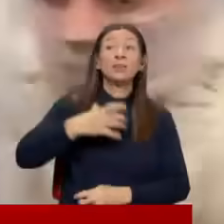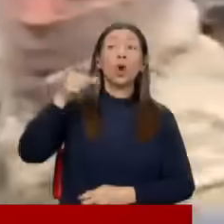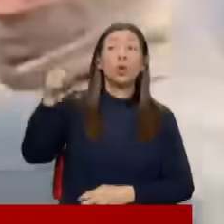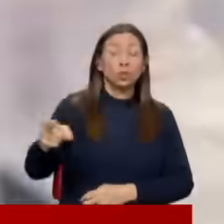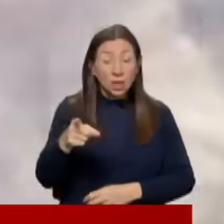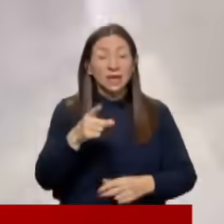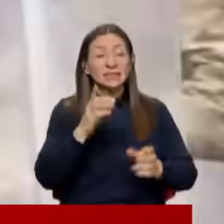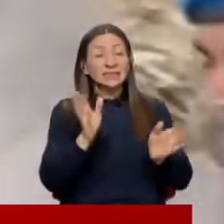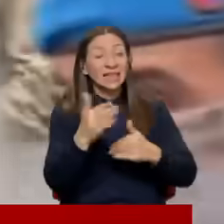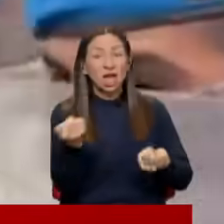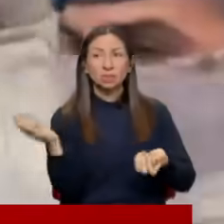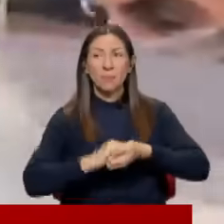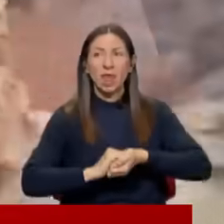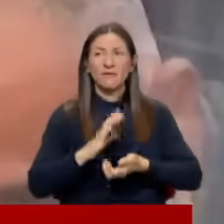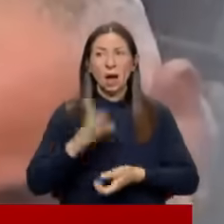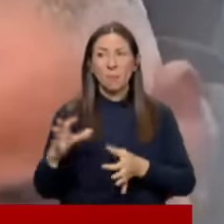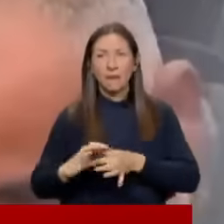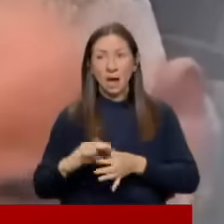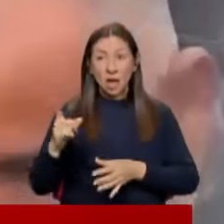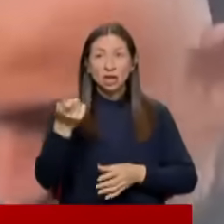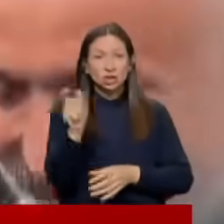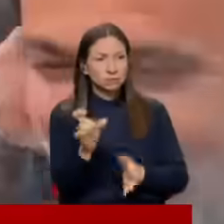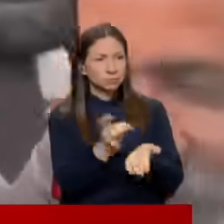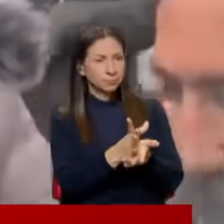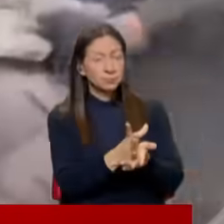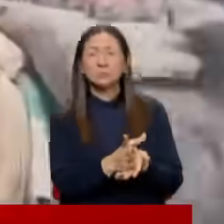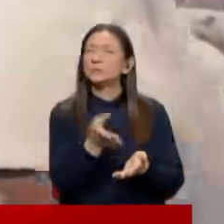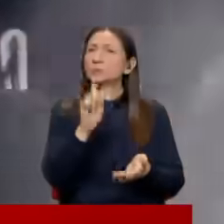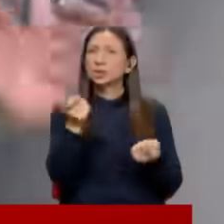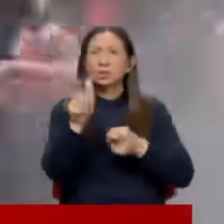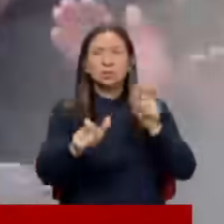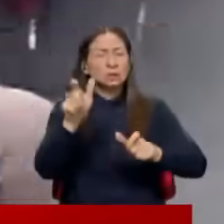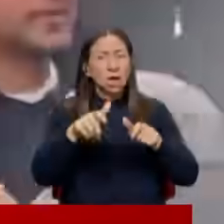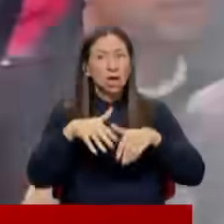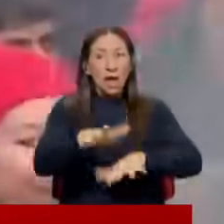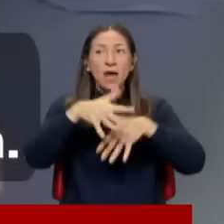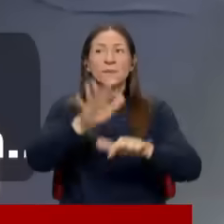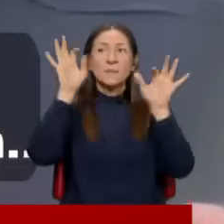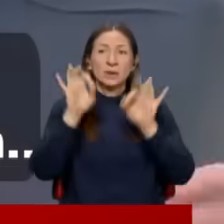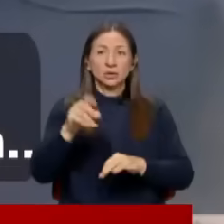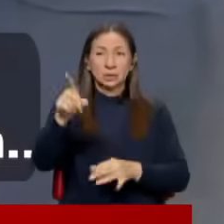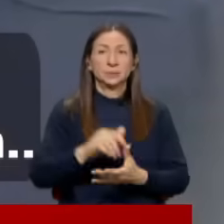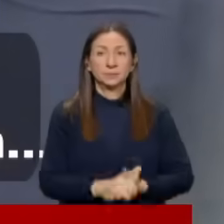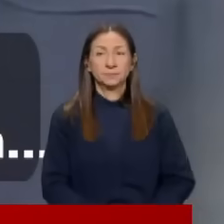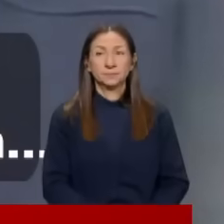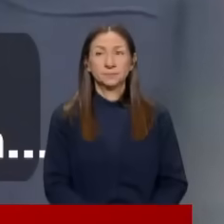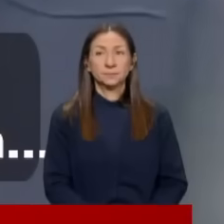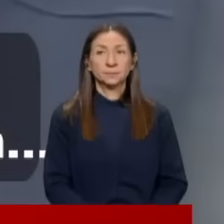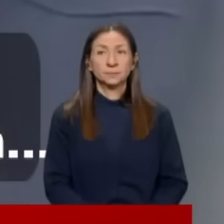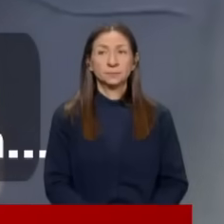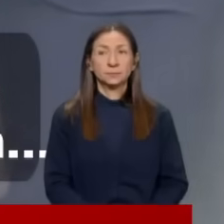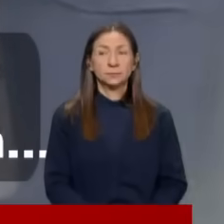patronuyla sendika işbirliği içindeydi. Bir işçi işten çıkarıldı, diğer çalışanlar greve başladı. 10 gün önce de bir